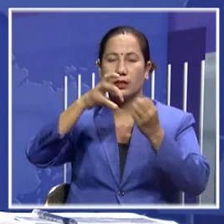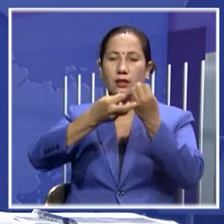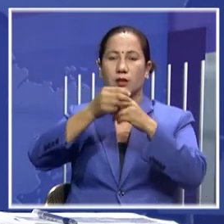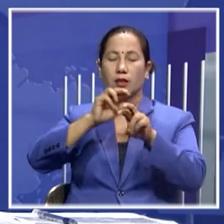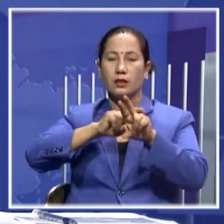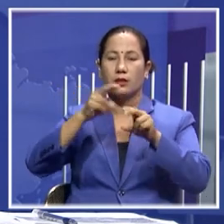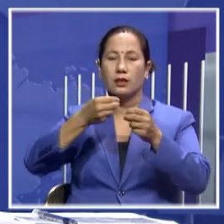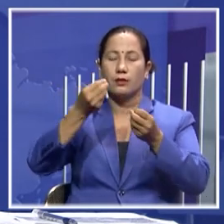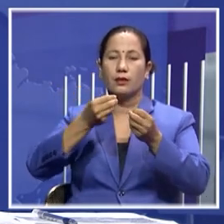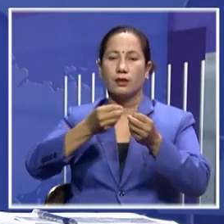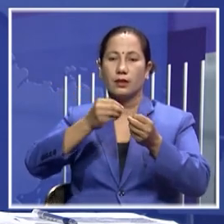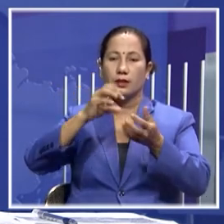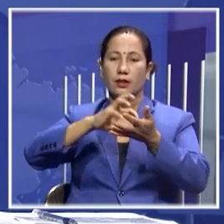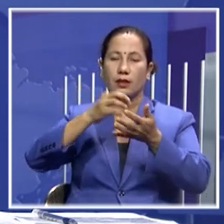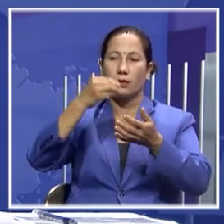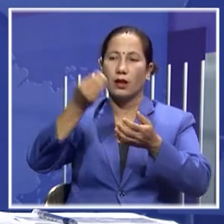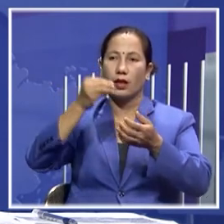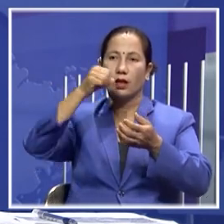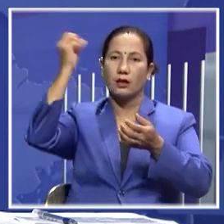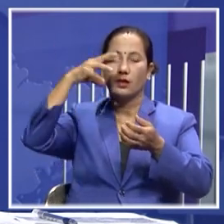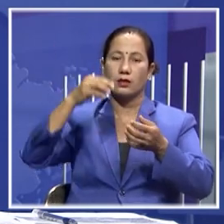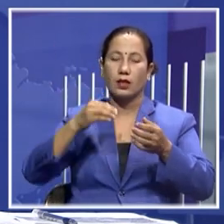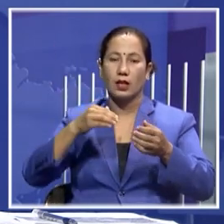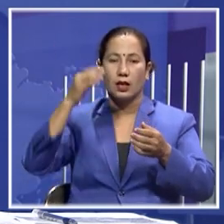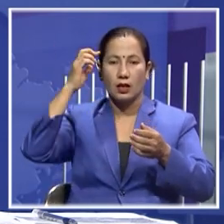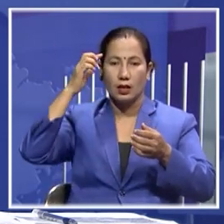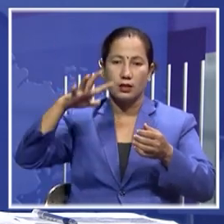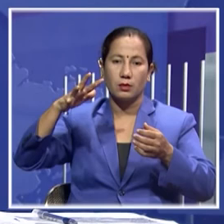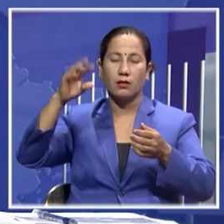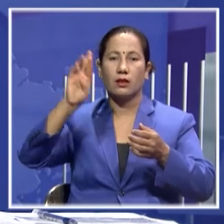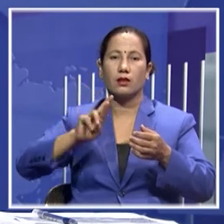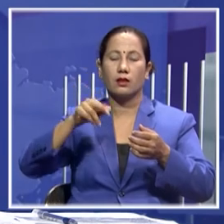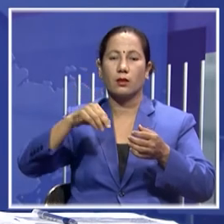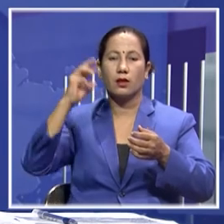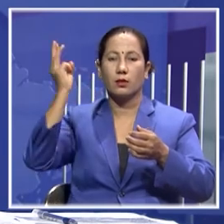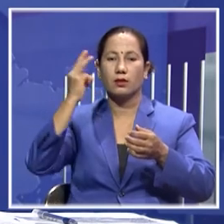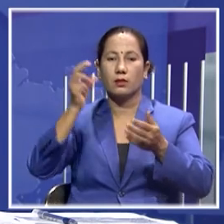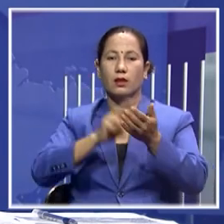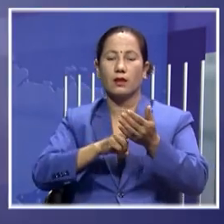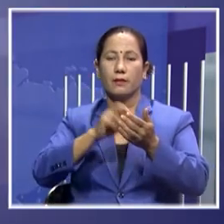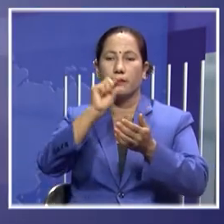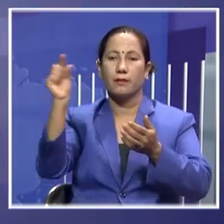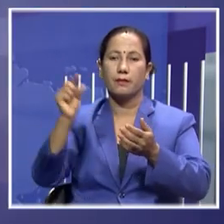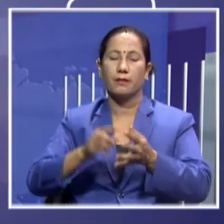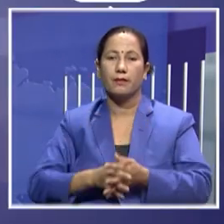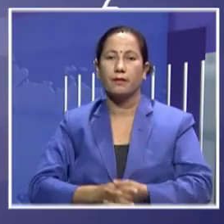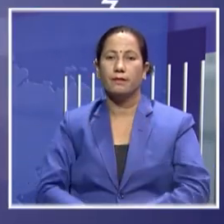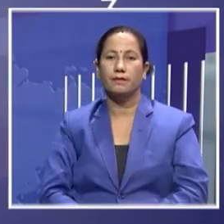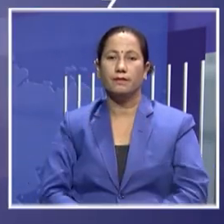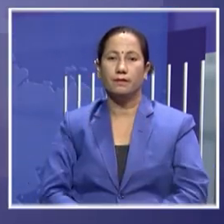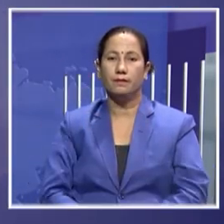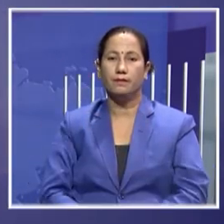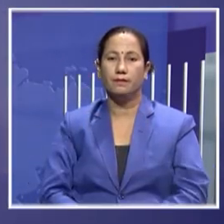पूर्ण बदली रही धेरै स्थानमा हल्कादेखि मध्यम वर्षाको सम्भावना रहेको छ। अब मौसम सम्बन्धी थप विवरण।